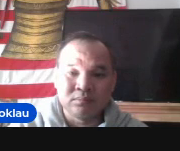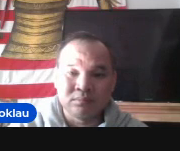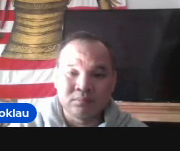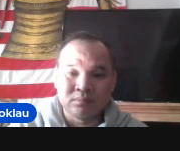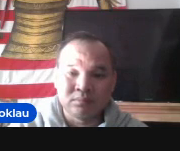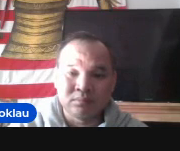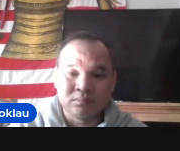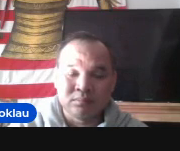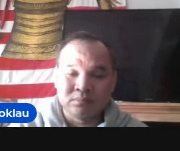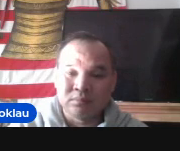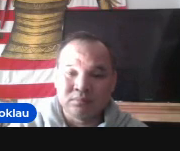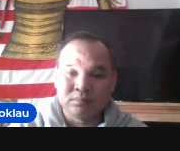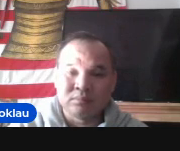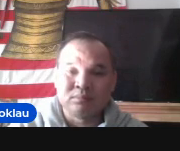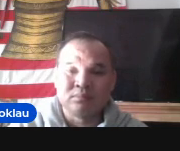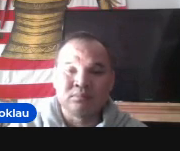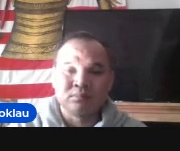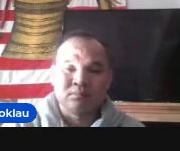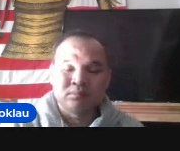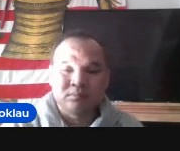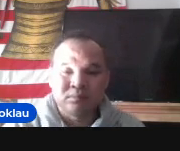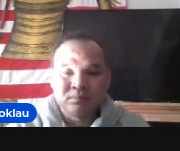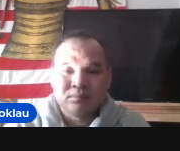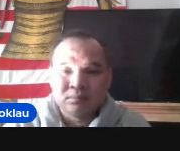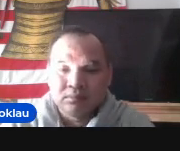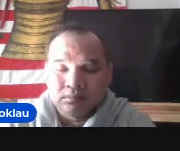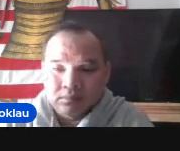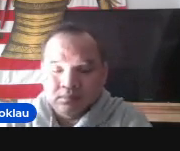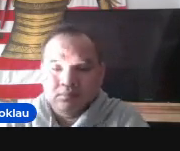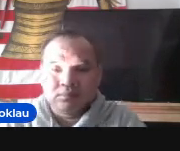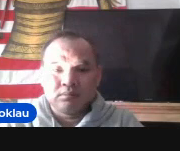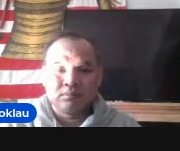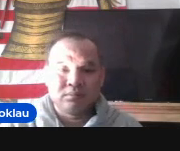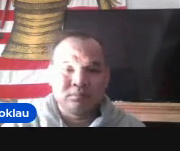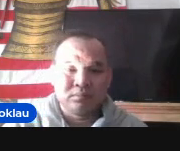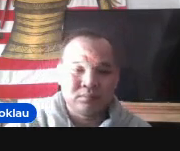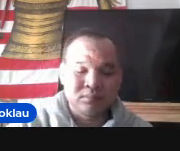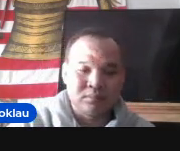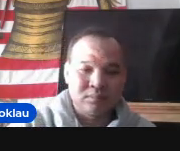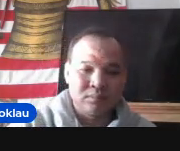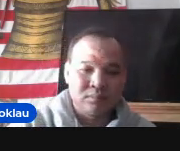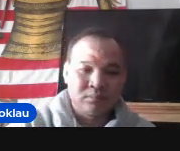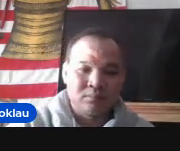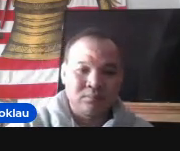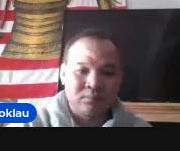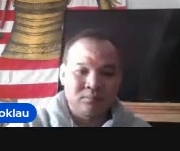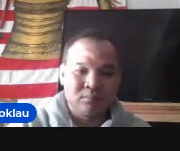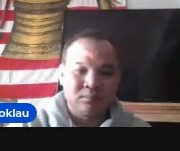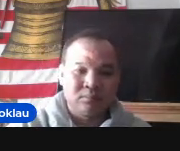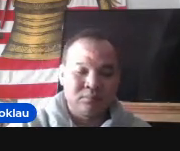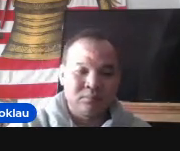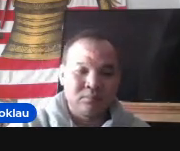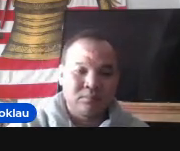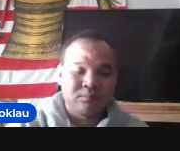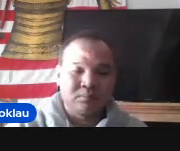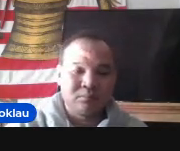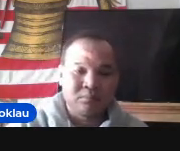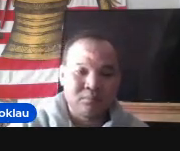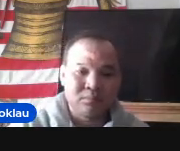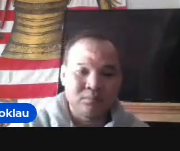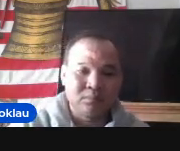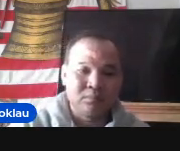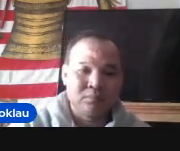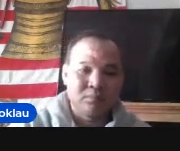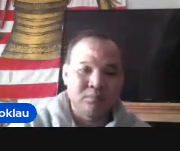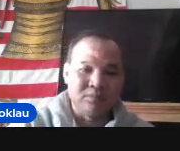ที่ไม่รู้ใครจะช่วยได้นะครับกลับมาตรงนี้ว่าเราจะไปยังไงเนี่ยเอาเป็นว่าดูกันเ